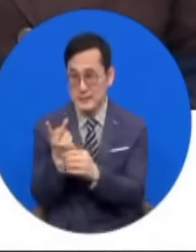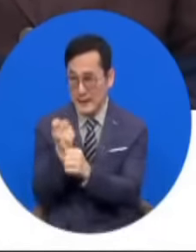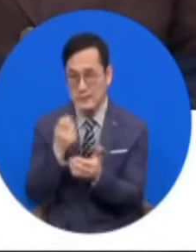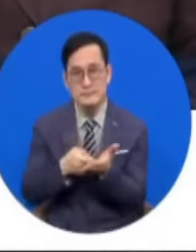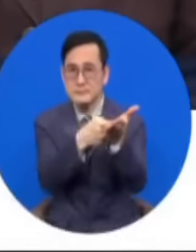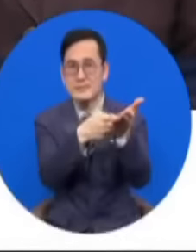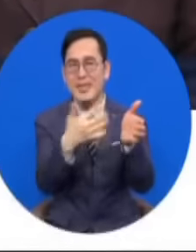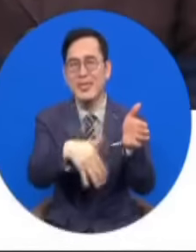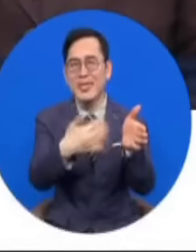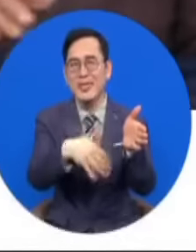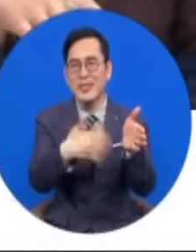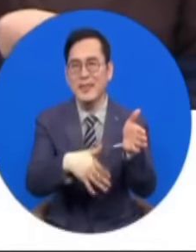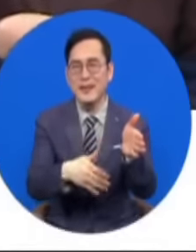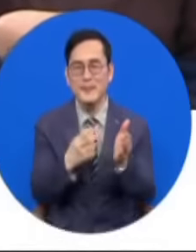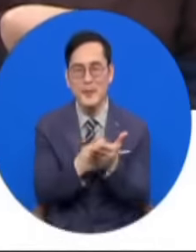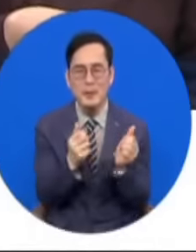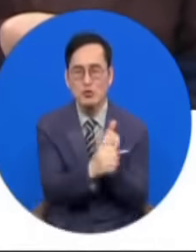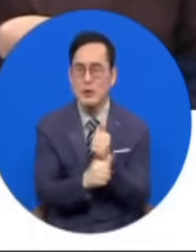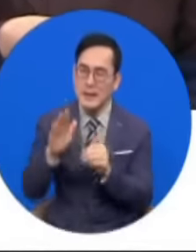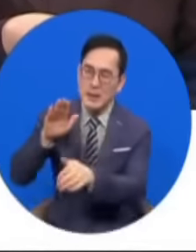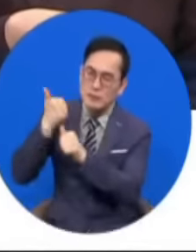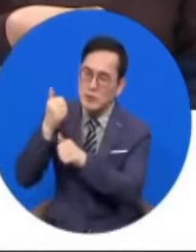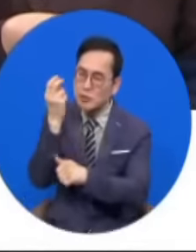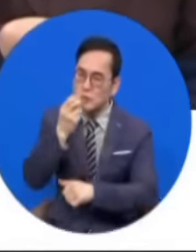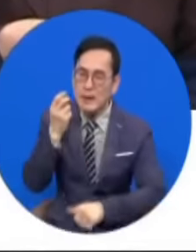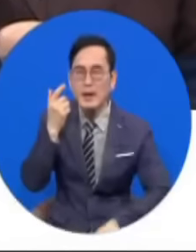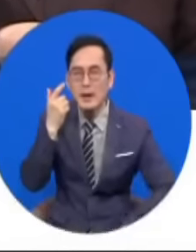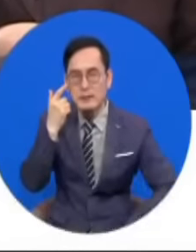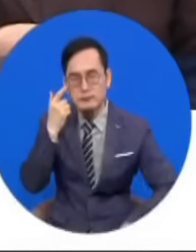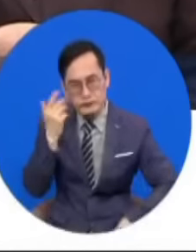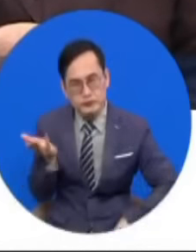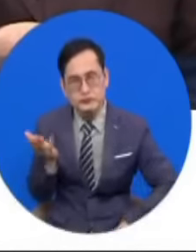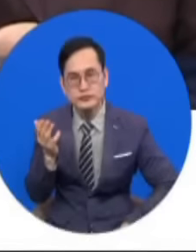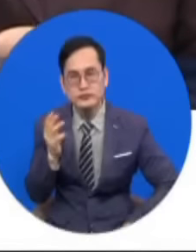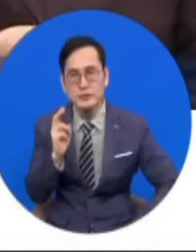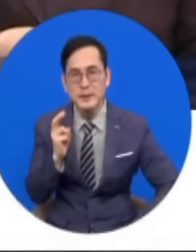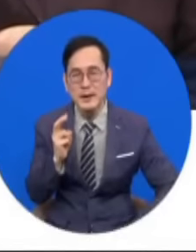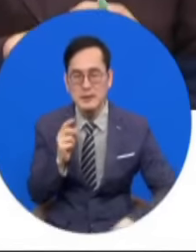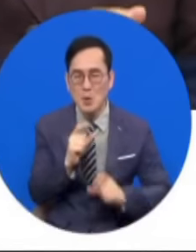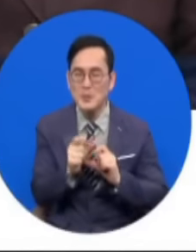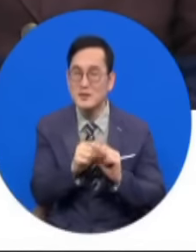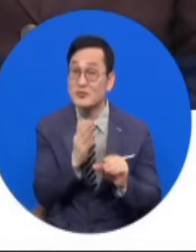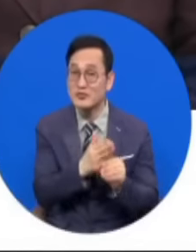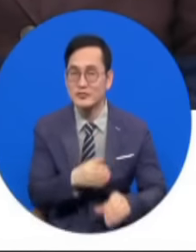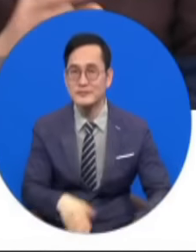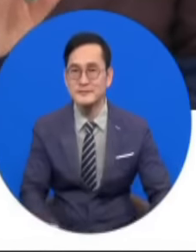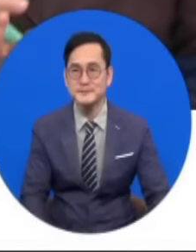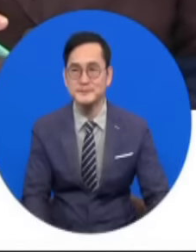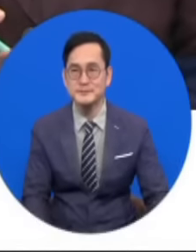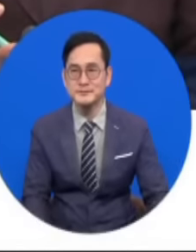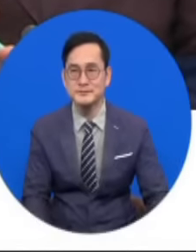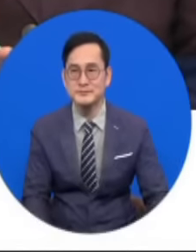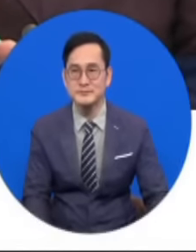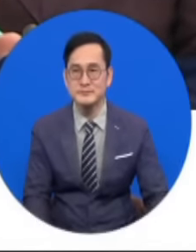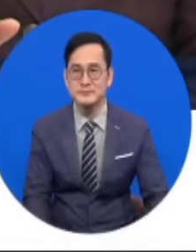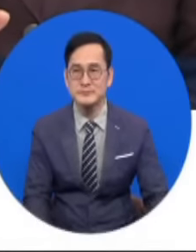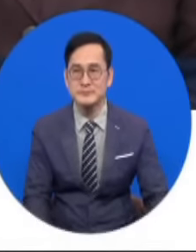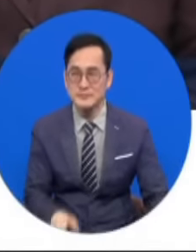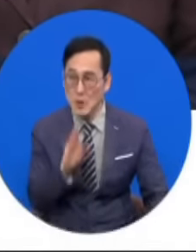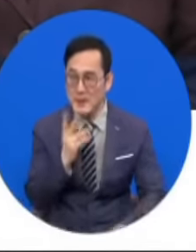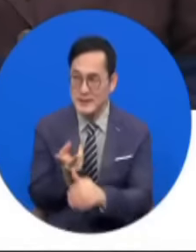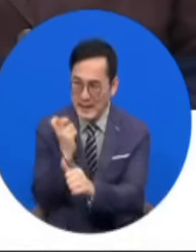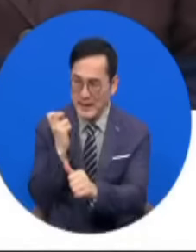바로 이제 그 지점에 민주당의 이제 여러가지 고려가 담겨 있다고 보는데요 과연 진짜로 탄핵 사유가